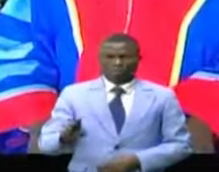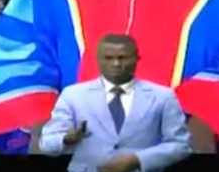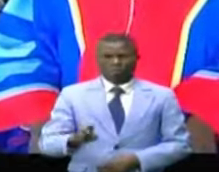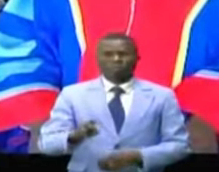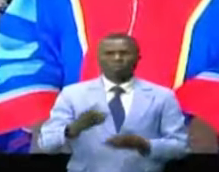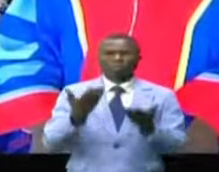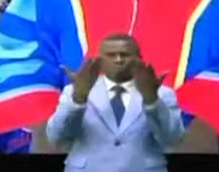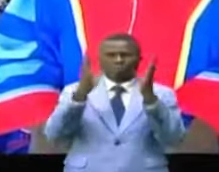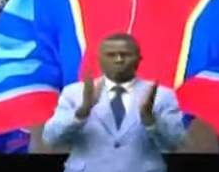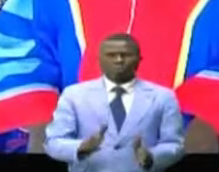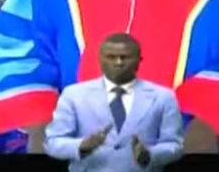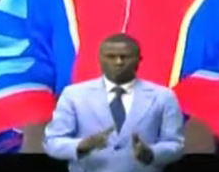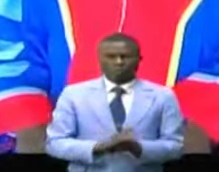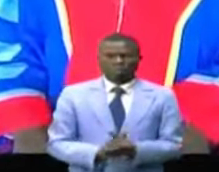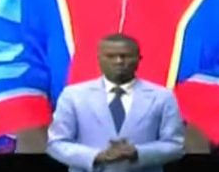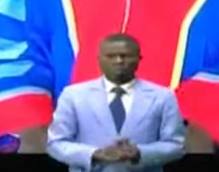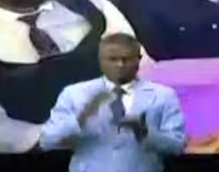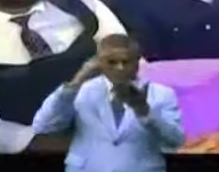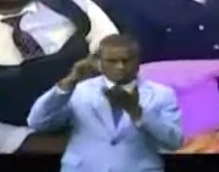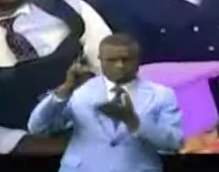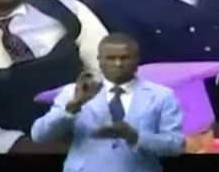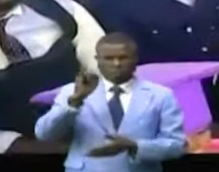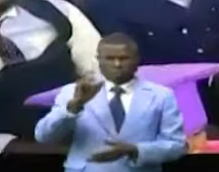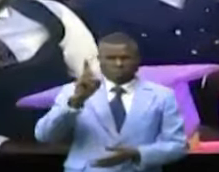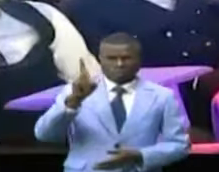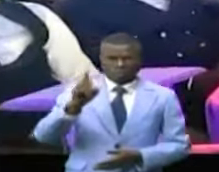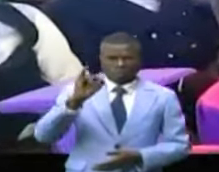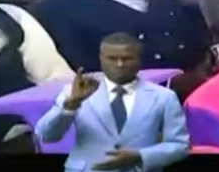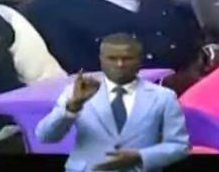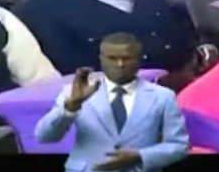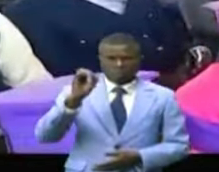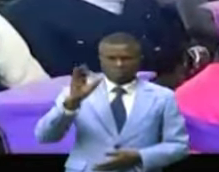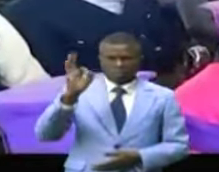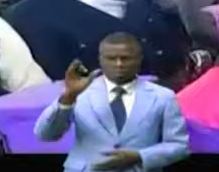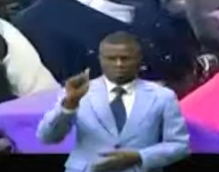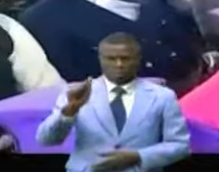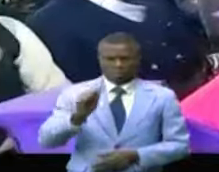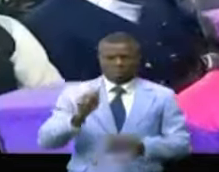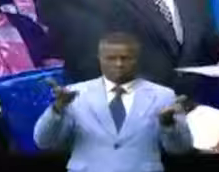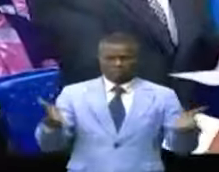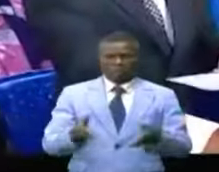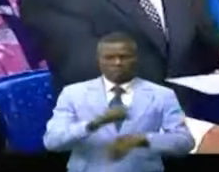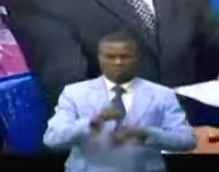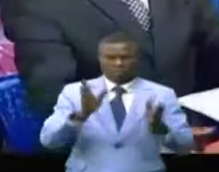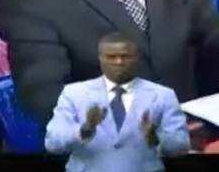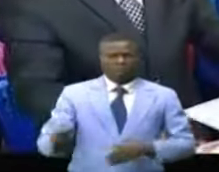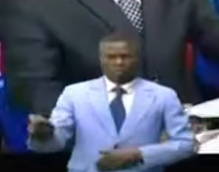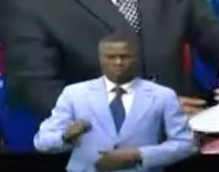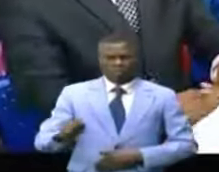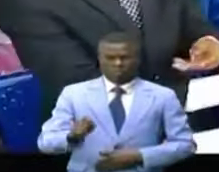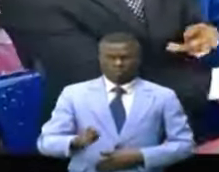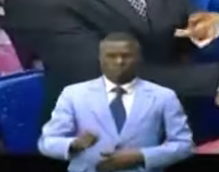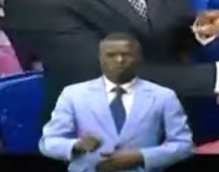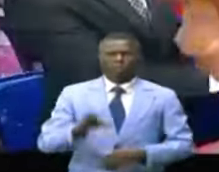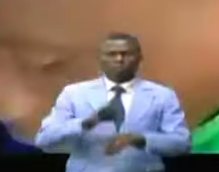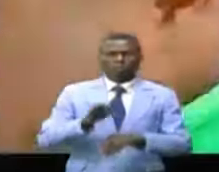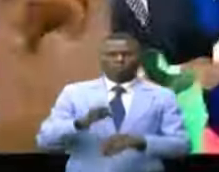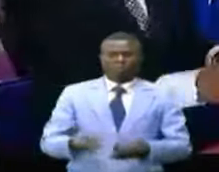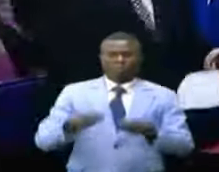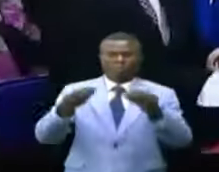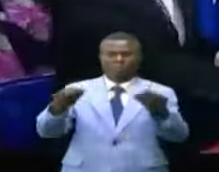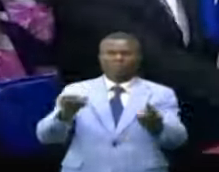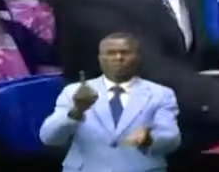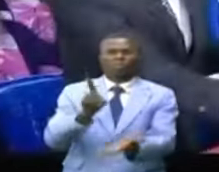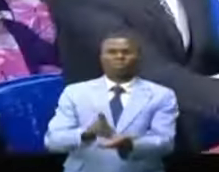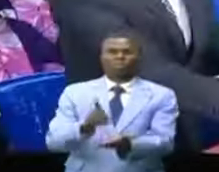s'est déroulée au camp Kaki de l'ISP Idiofa en présence de l'administrateur du territoire à qui a été réservé le privilège de remettre